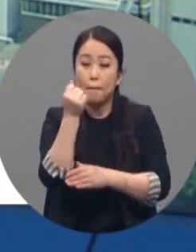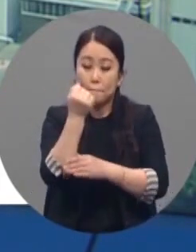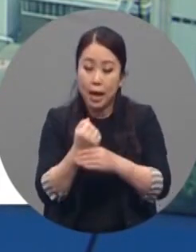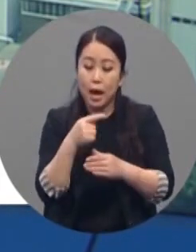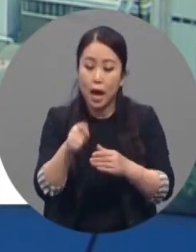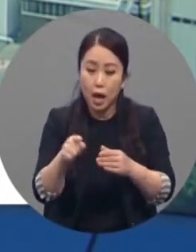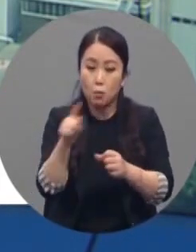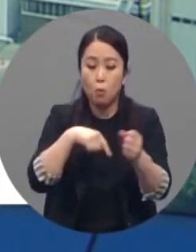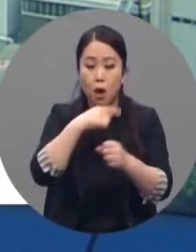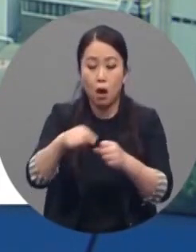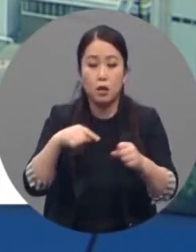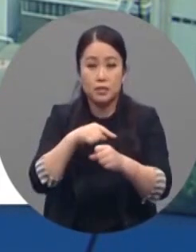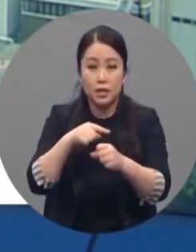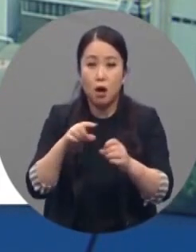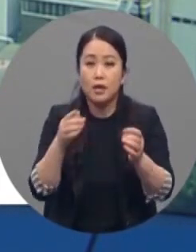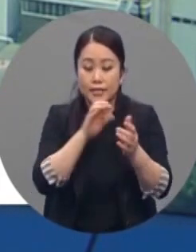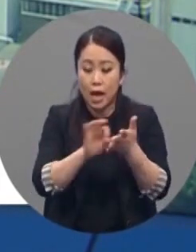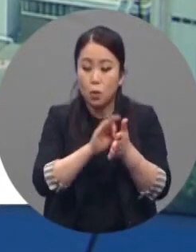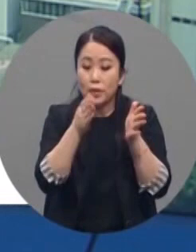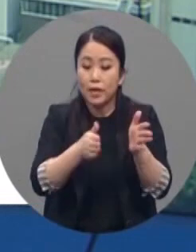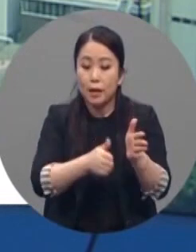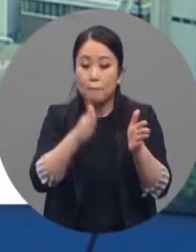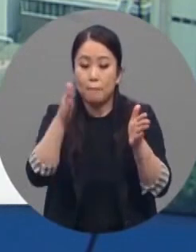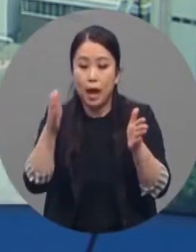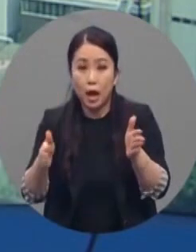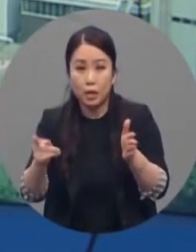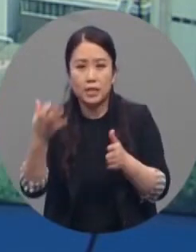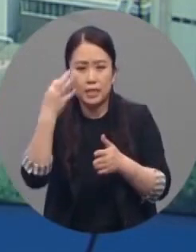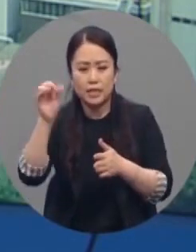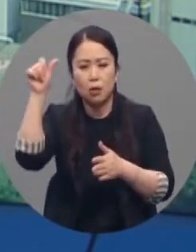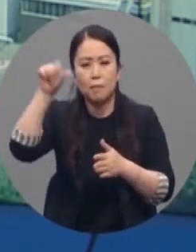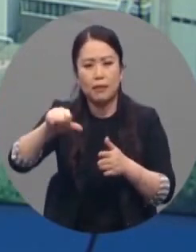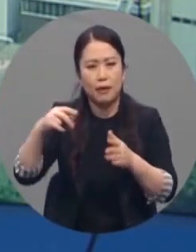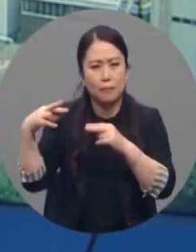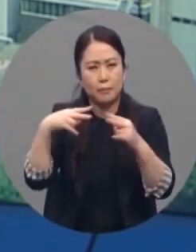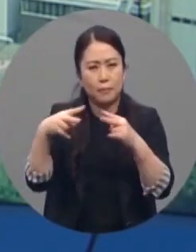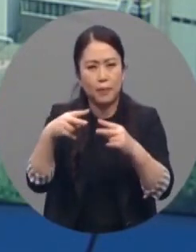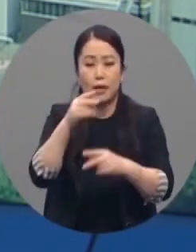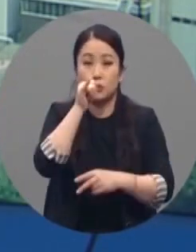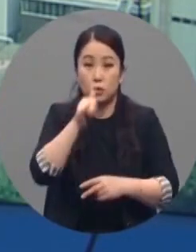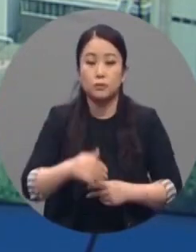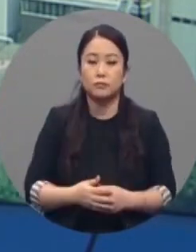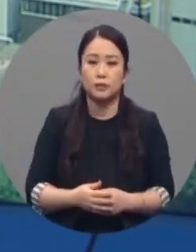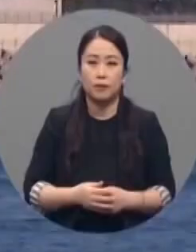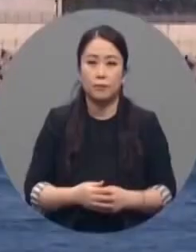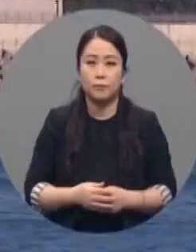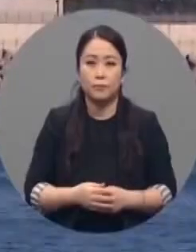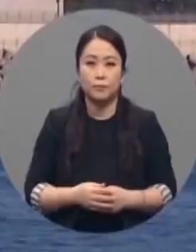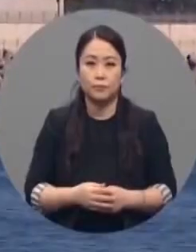양론이 팽팽했습니다이 소식 이틀에 걸쳐 전해드립니다 먼저 윤파랑 기자입니다